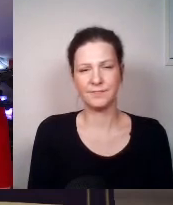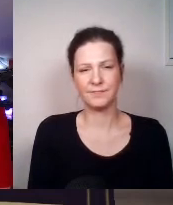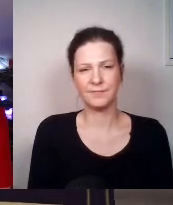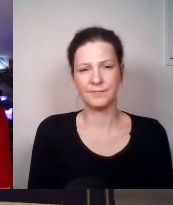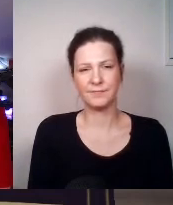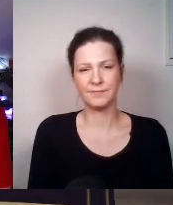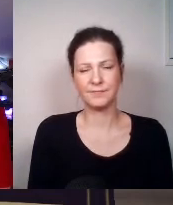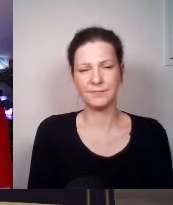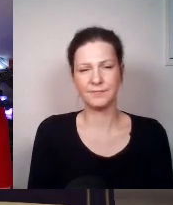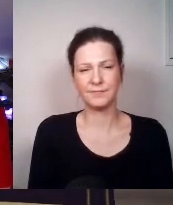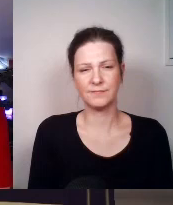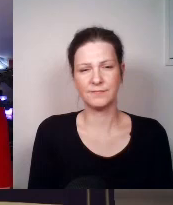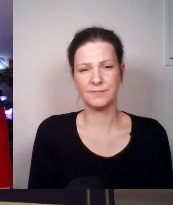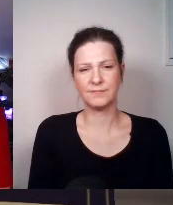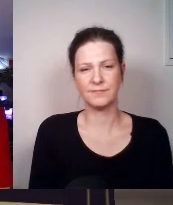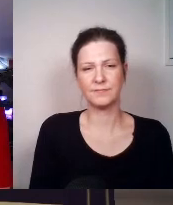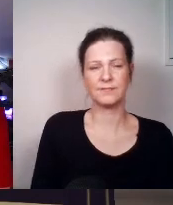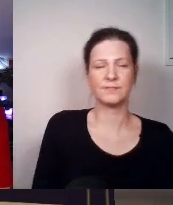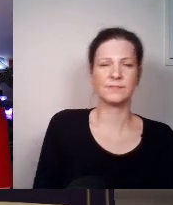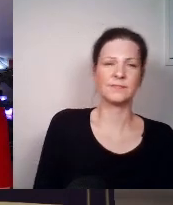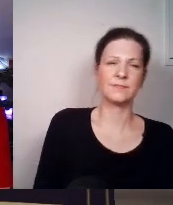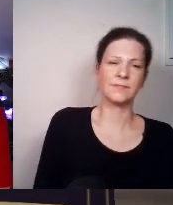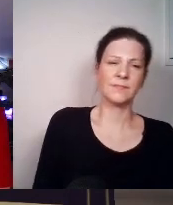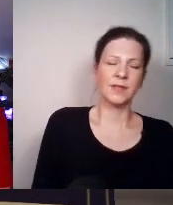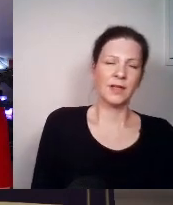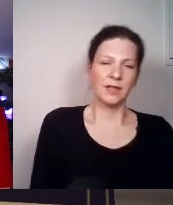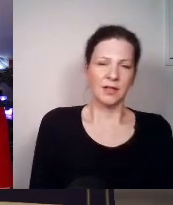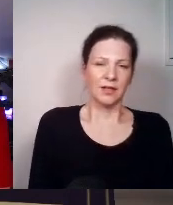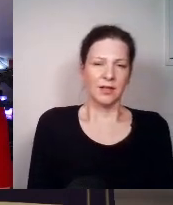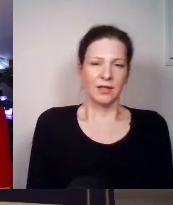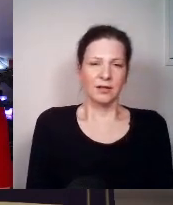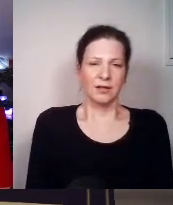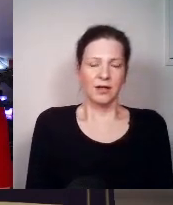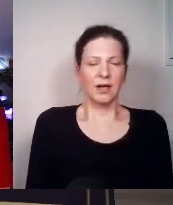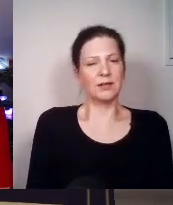oder Bevölkerung oder SPD?